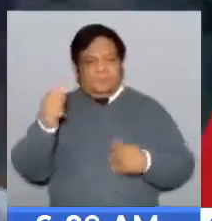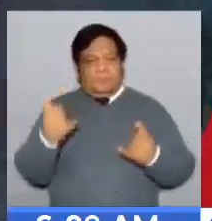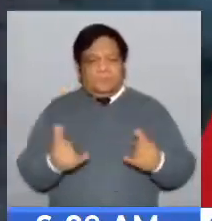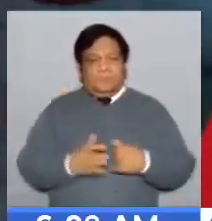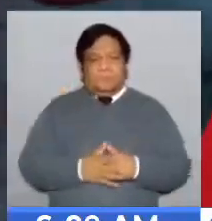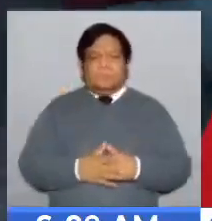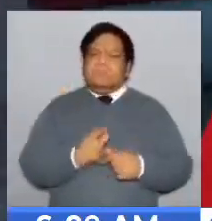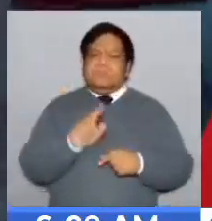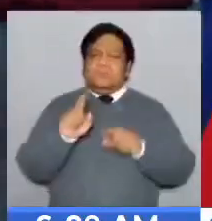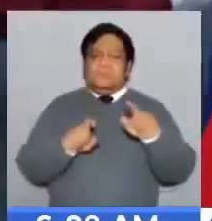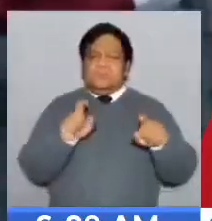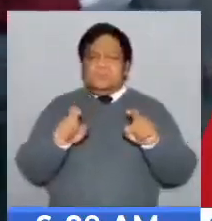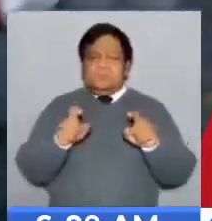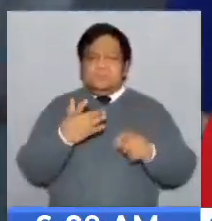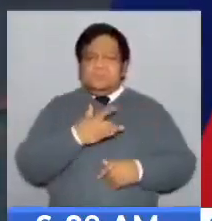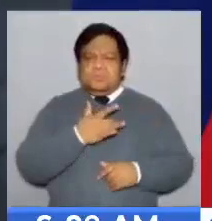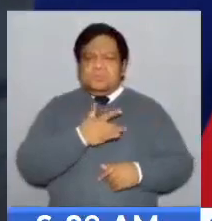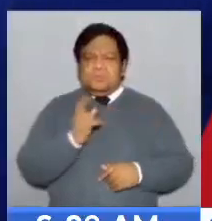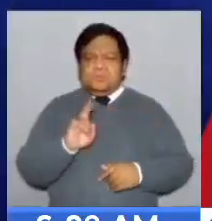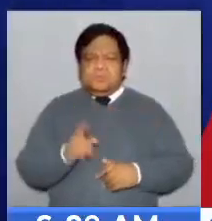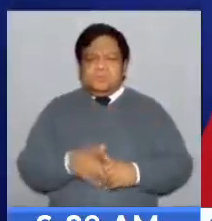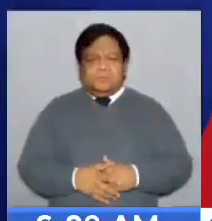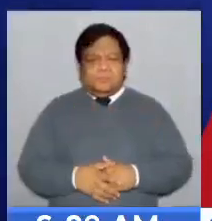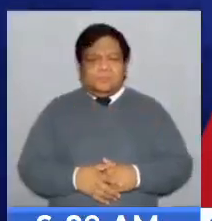si ma'am. Ma'am, kumusta po kayo?